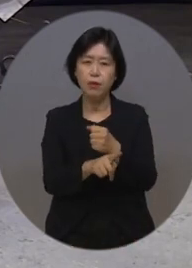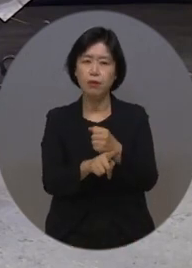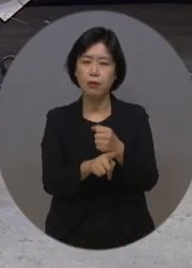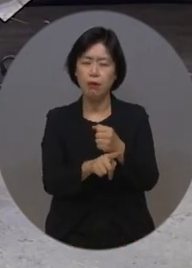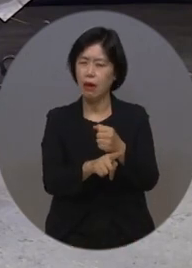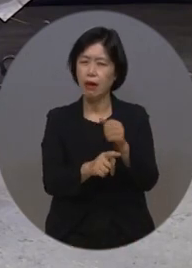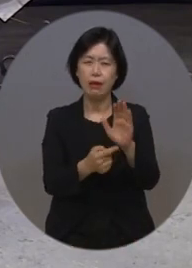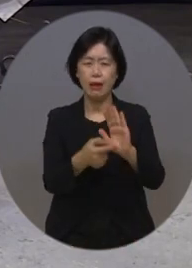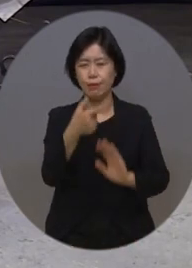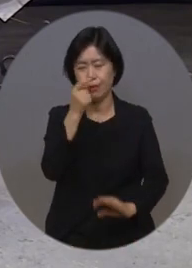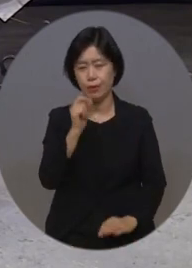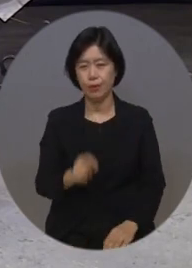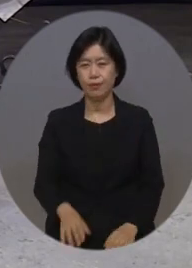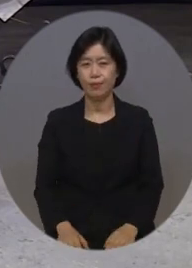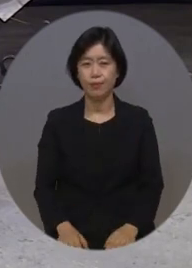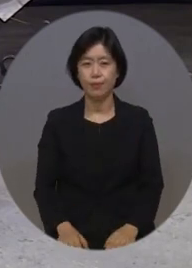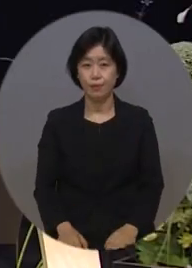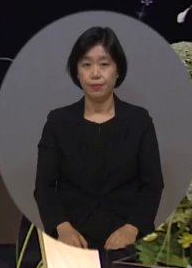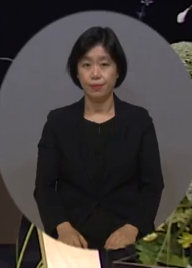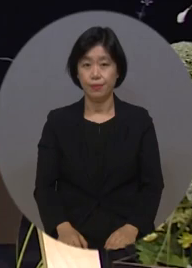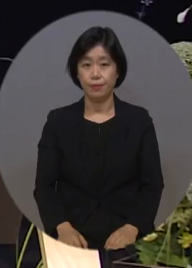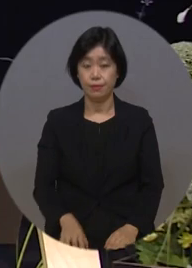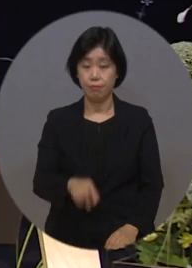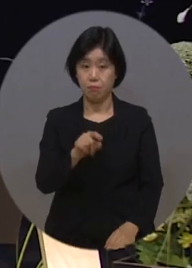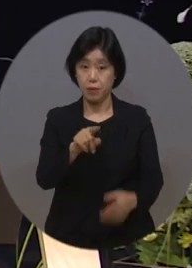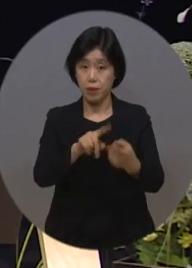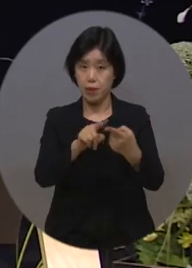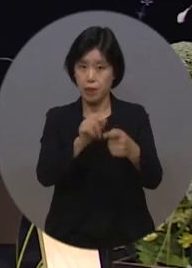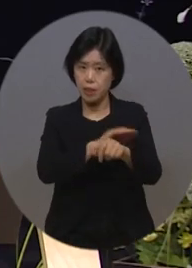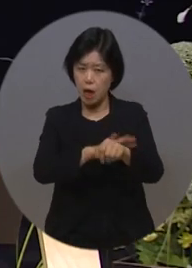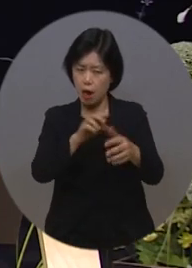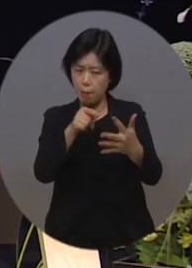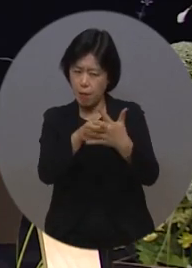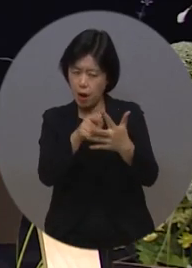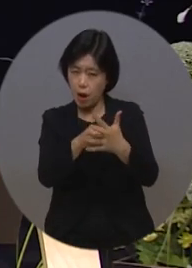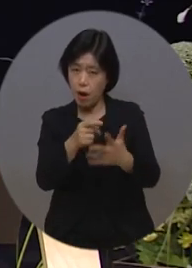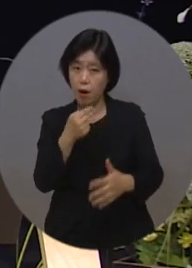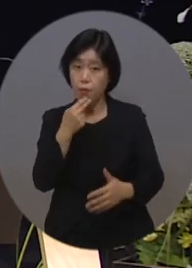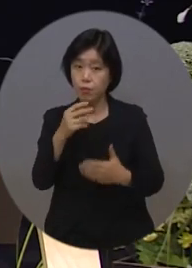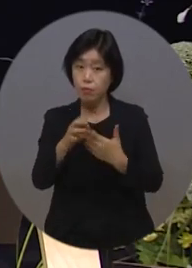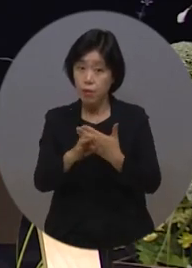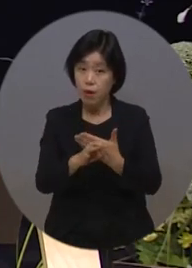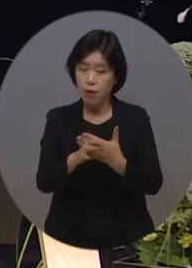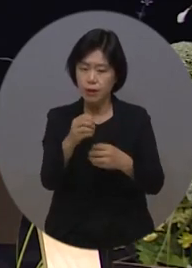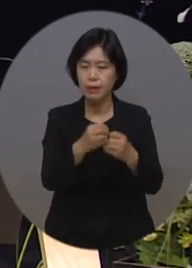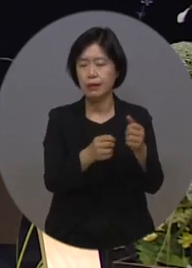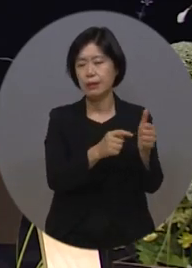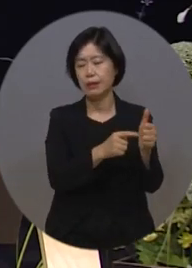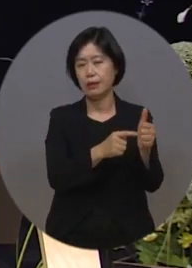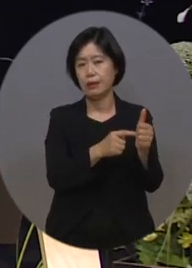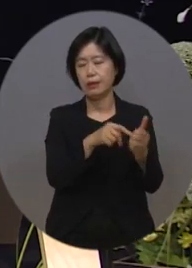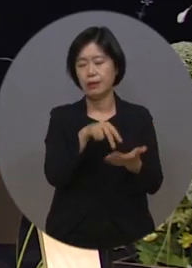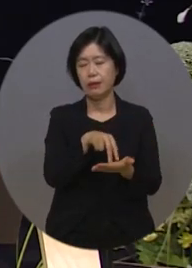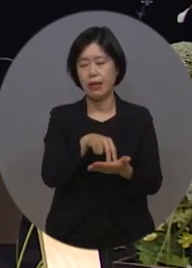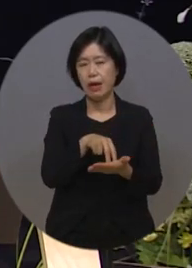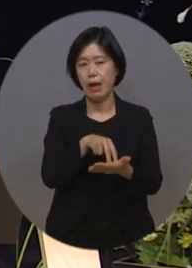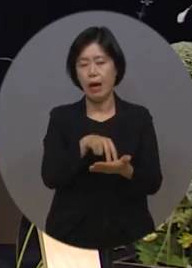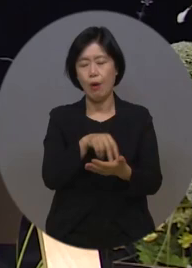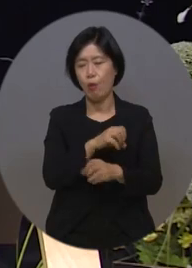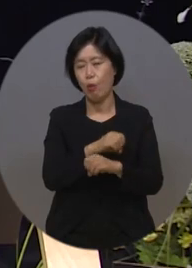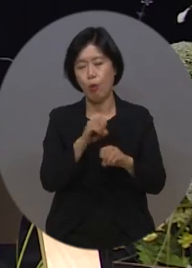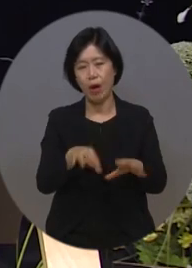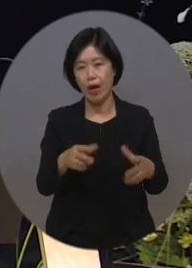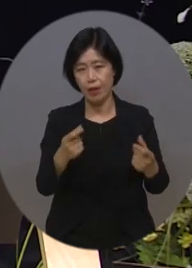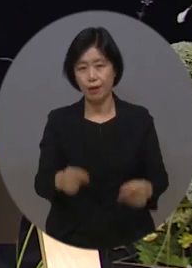됩니다. 이를 제대로 읽어주지 않는다면 시인은 허탈해할 것이며 이를